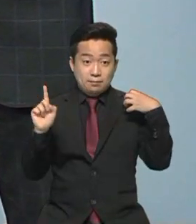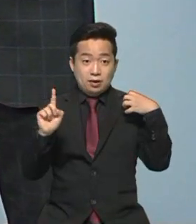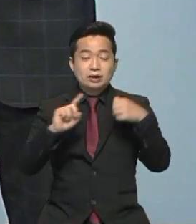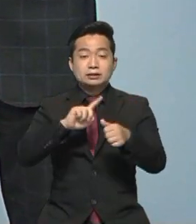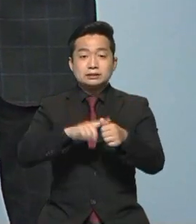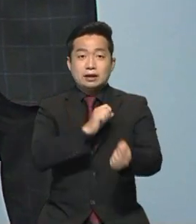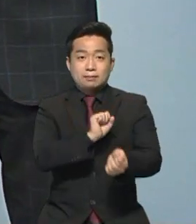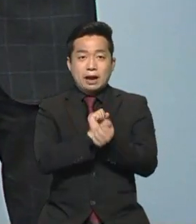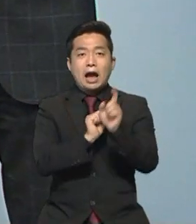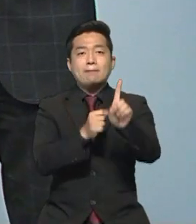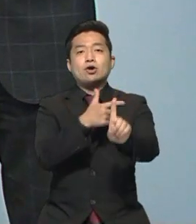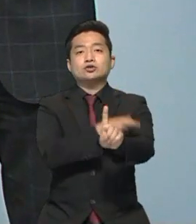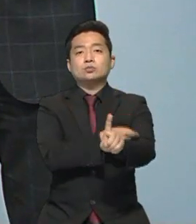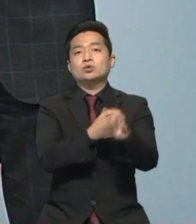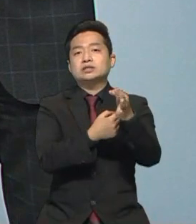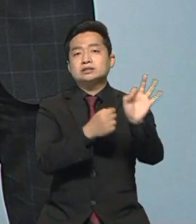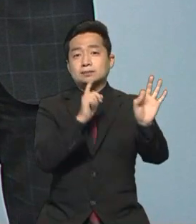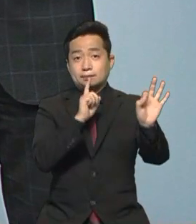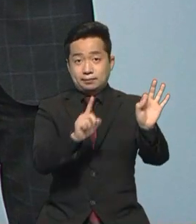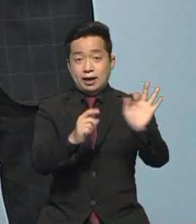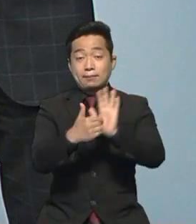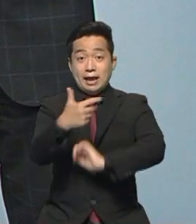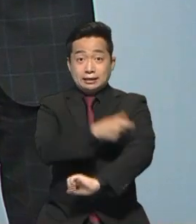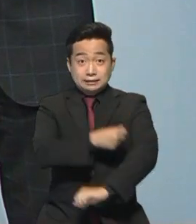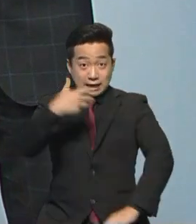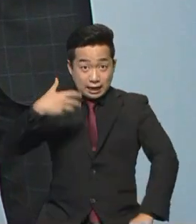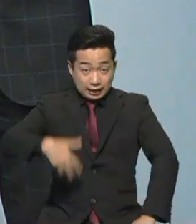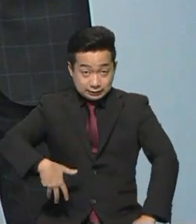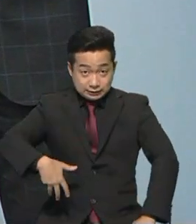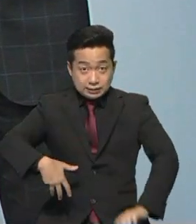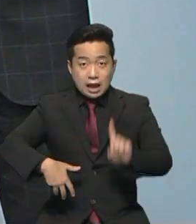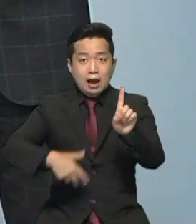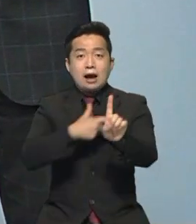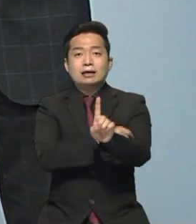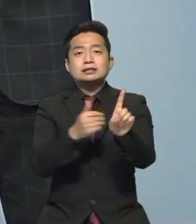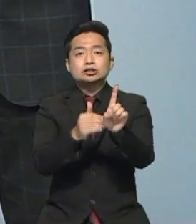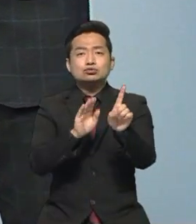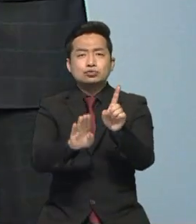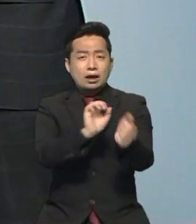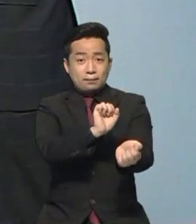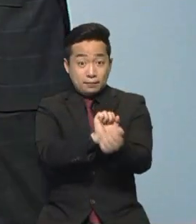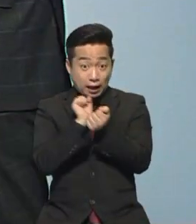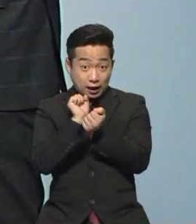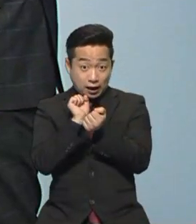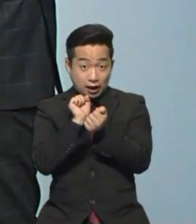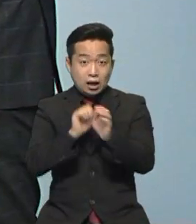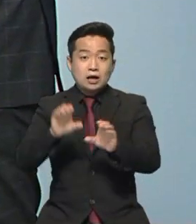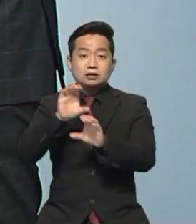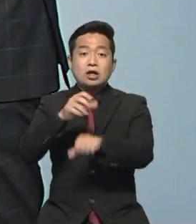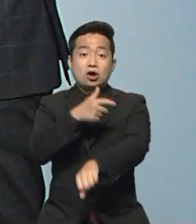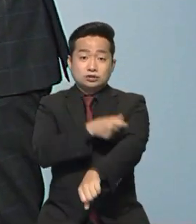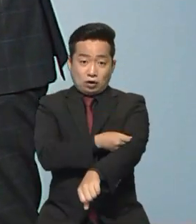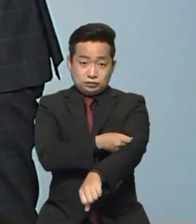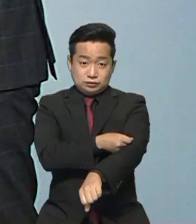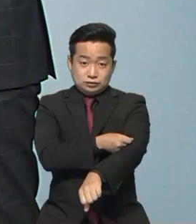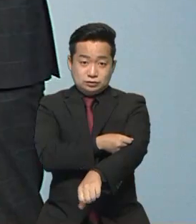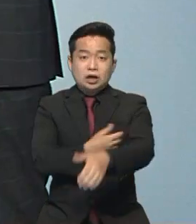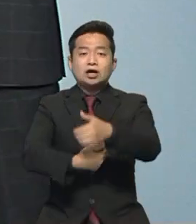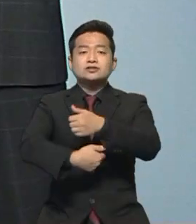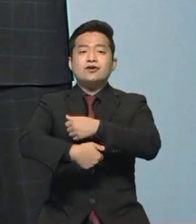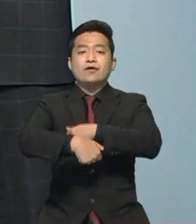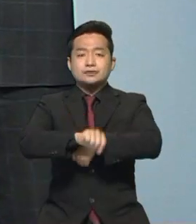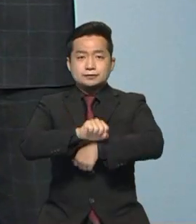접종으로 생각합니다. 백신을 안 맞았거나 한 번만 맞고 감염됐다면 추가 접종은